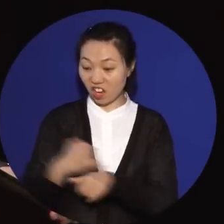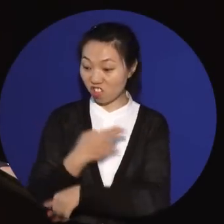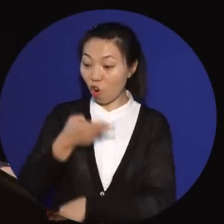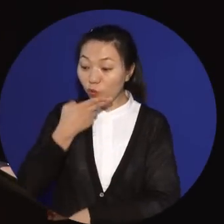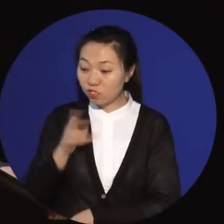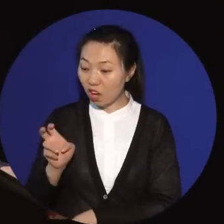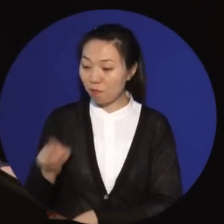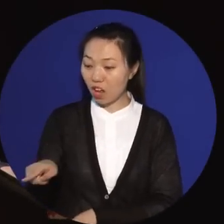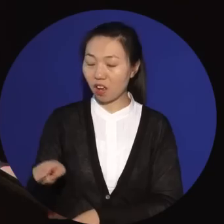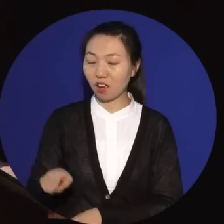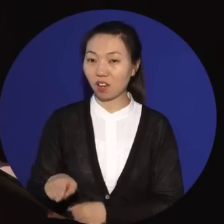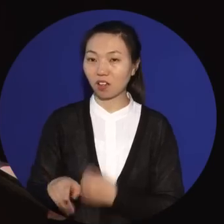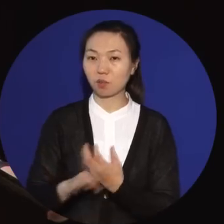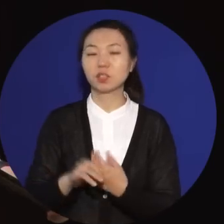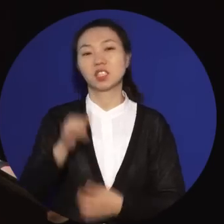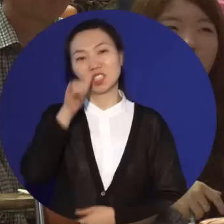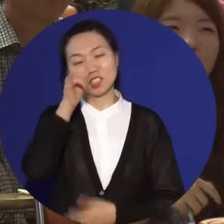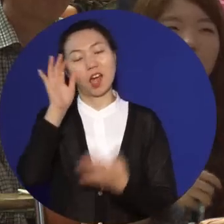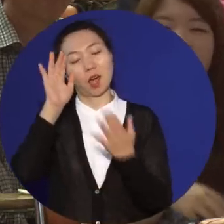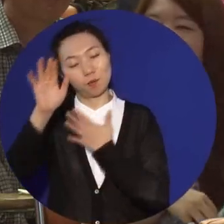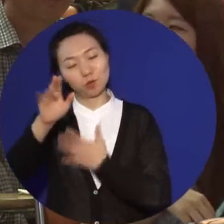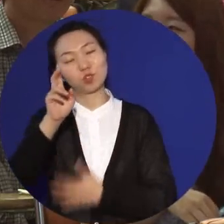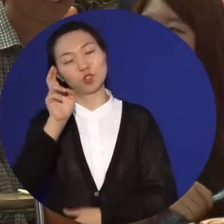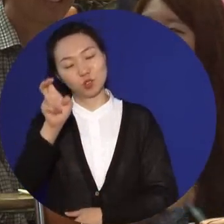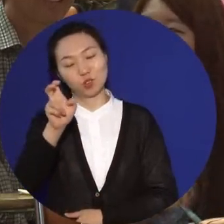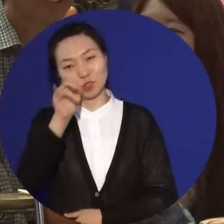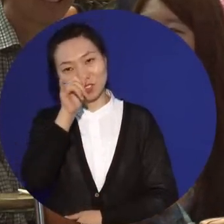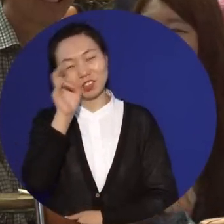없잖아 그러면 있을 거다 이러면 돼.